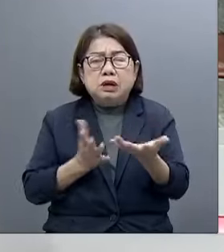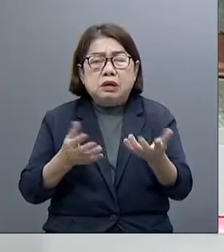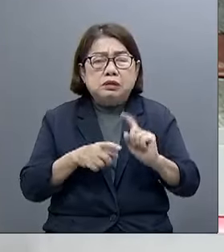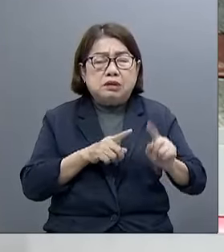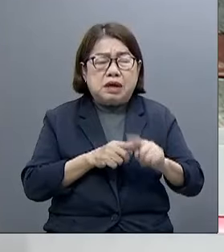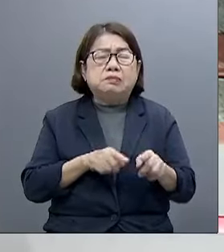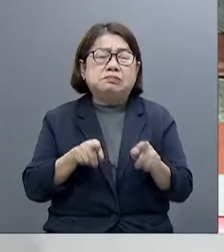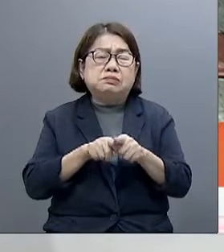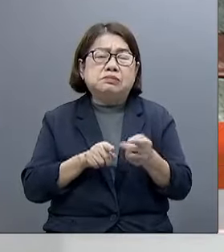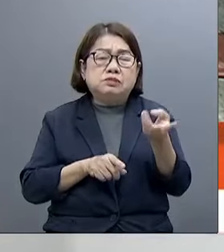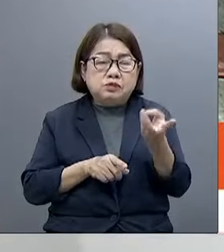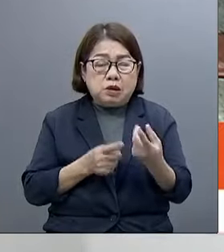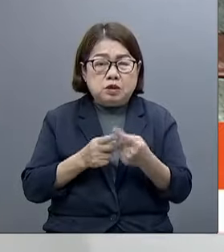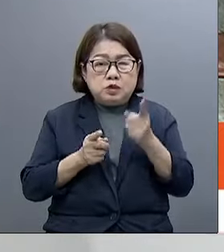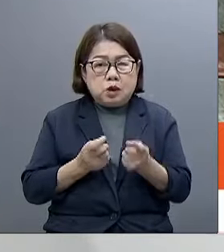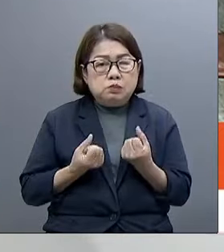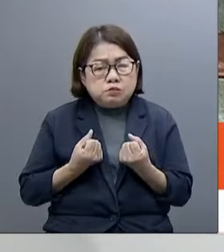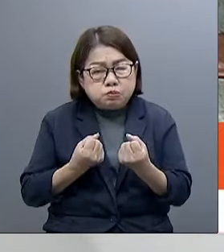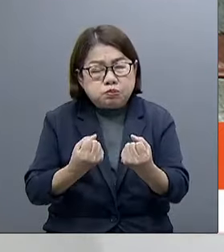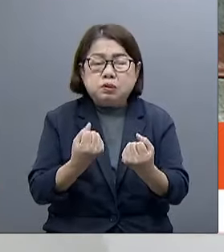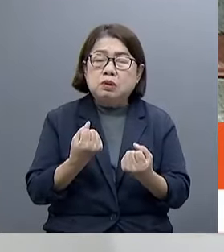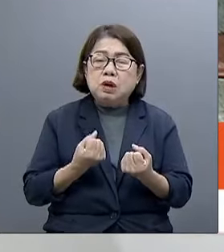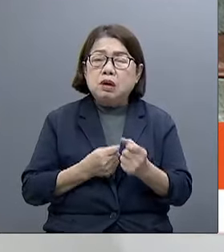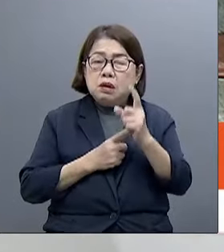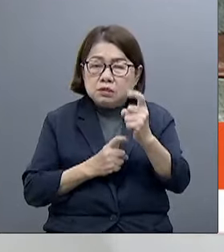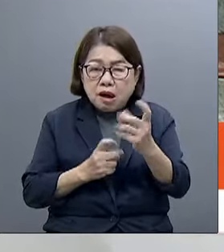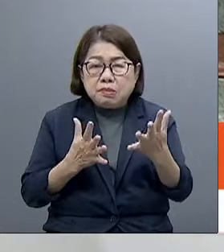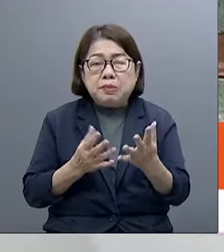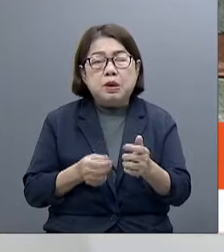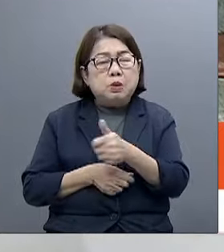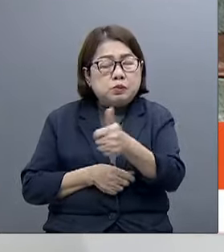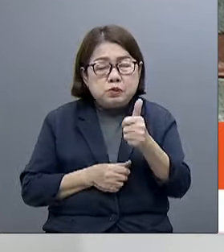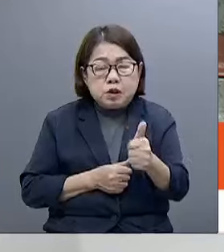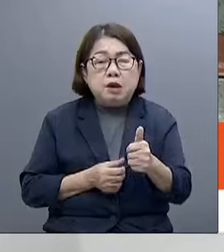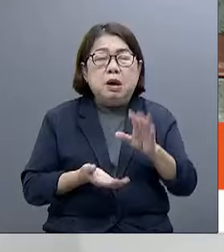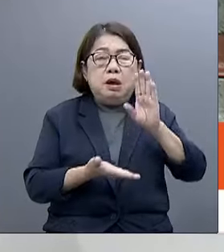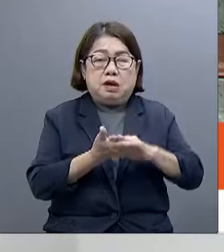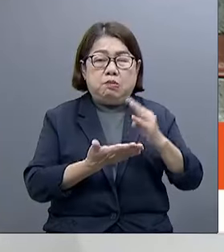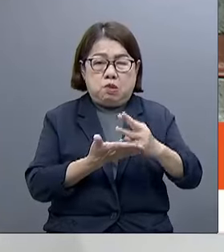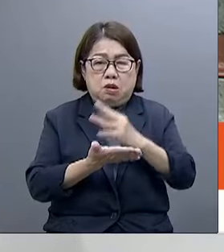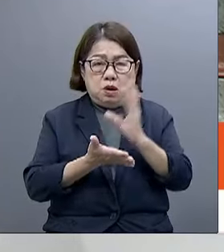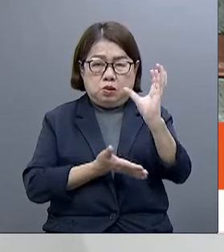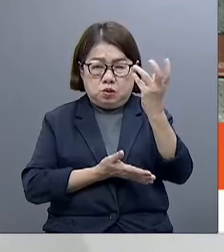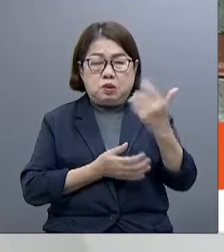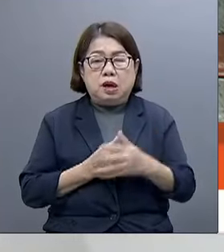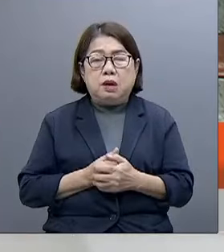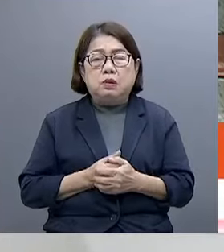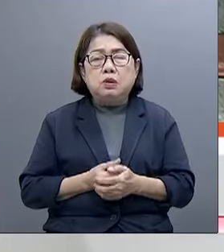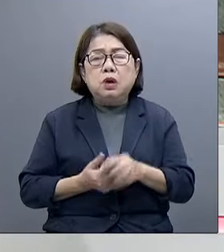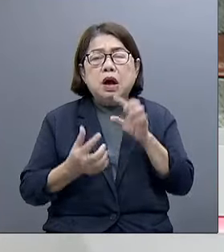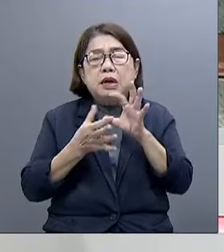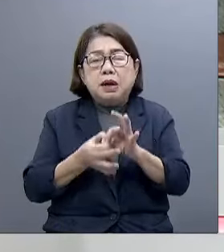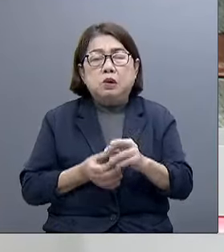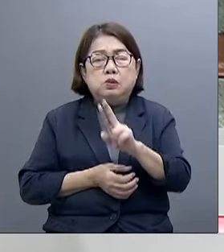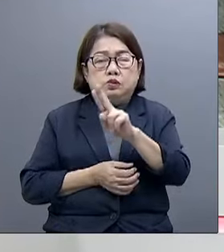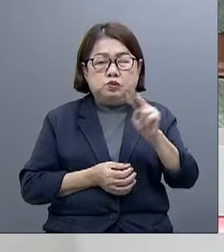จริงๆแล้วนะคะเรื่องความปลอดภัยบนท้องถนนเป็นวาระใหญ่ระดับโลกค่ะซึ่งถือเป็นส่วนหนึ่งของเป้าหมายการพัฒนาที่ยั่งยืนขององค์การสหประช